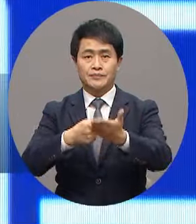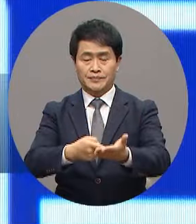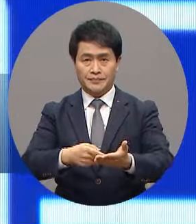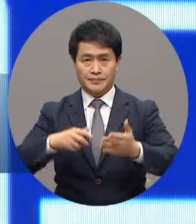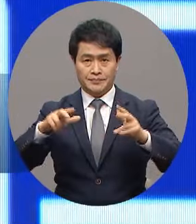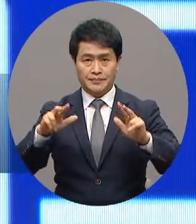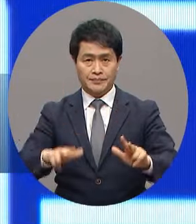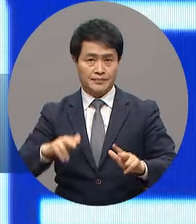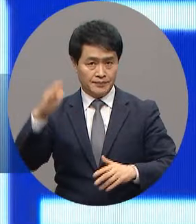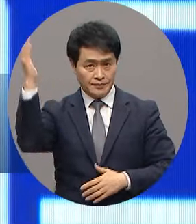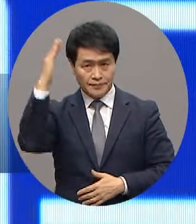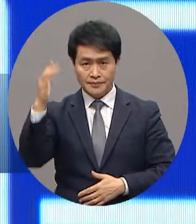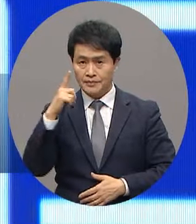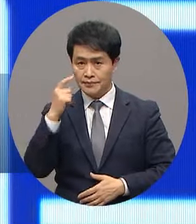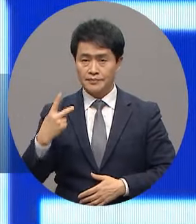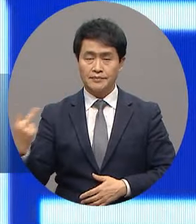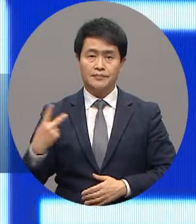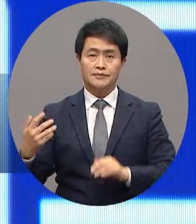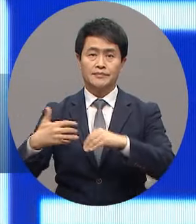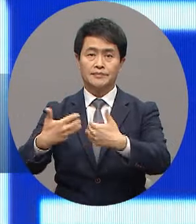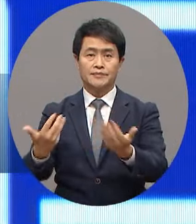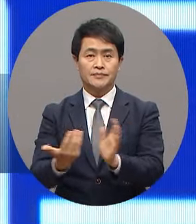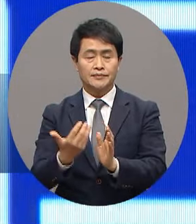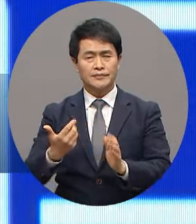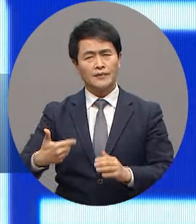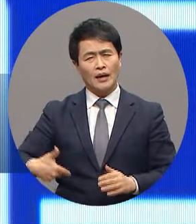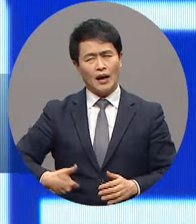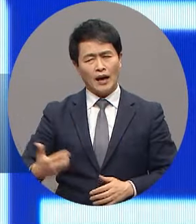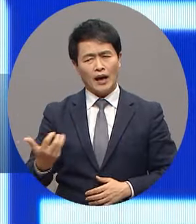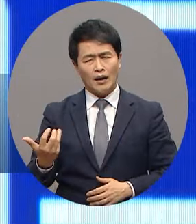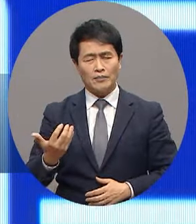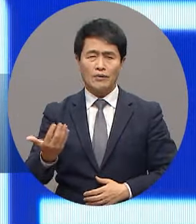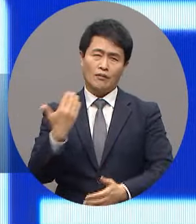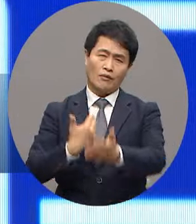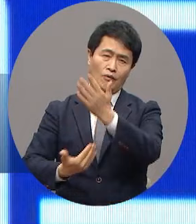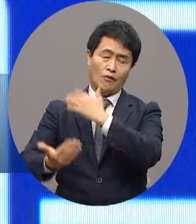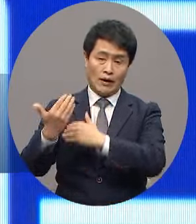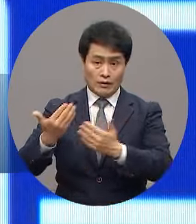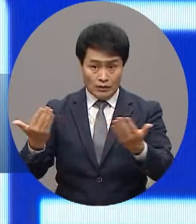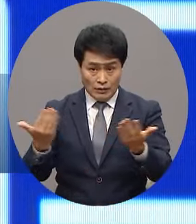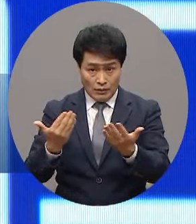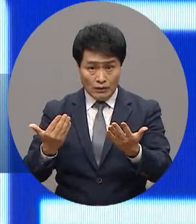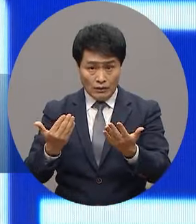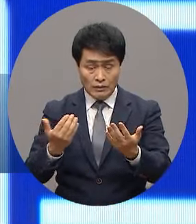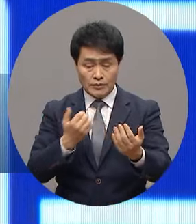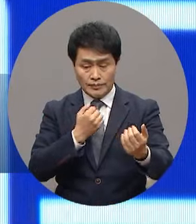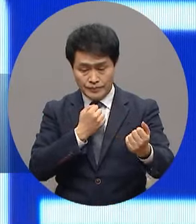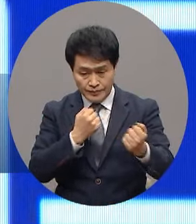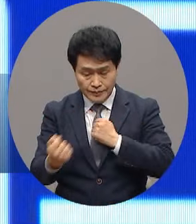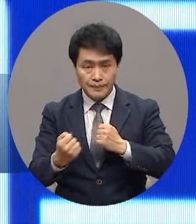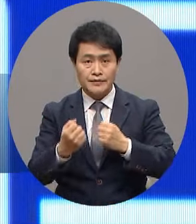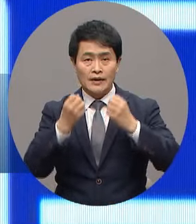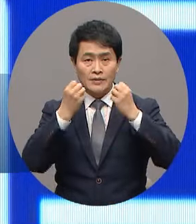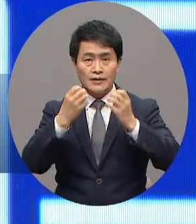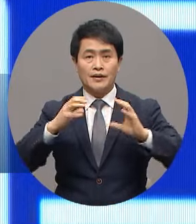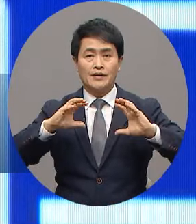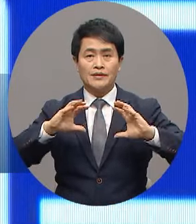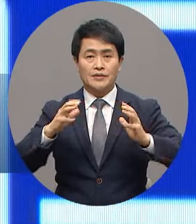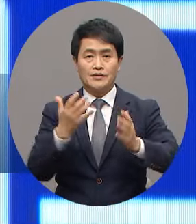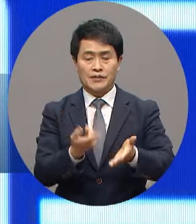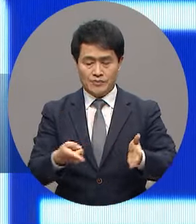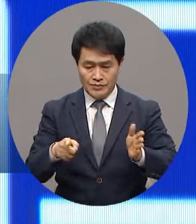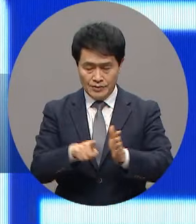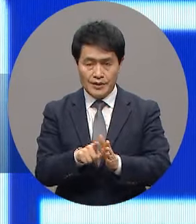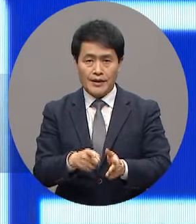지금 한일 양국은 아픈 과거를 딛고 새 세상을 향해 함께